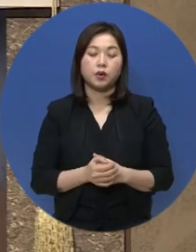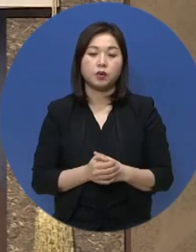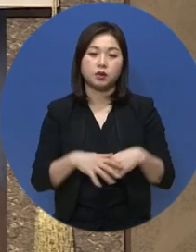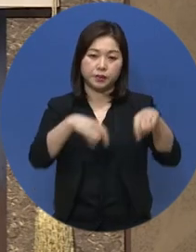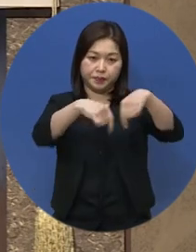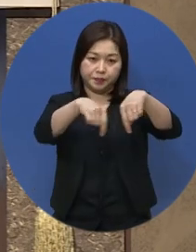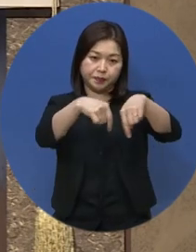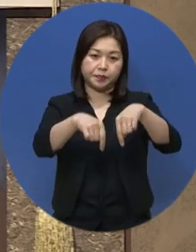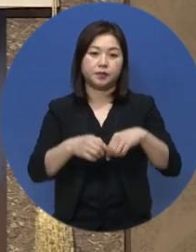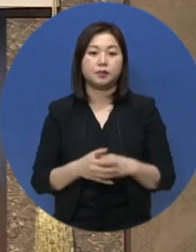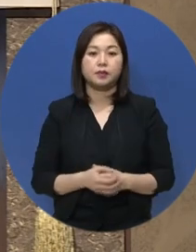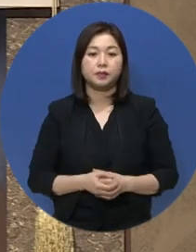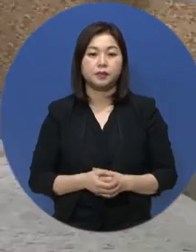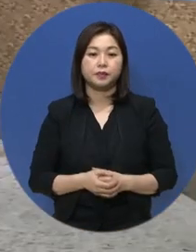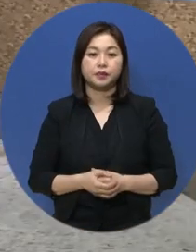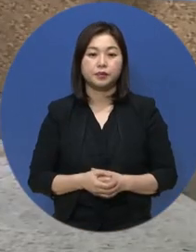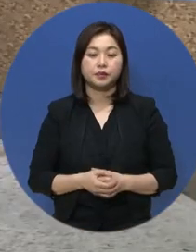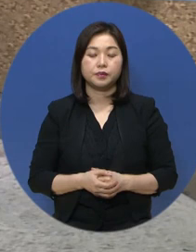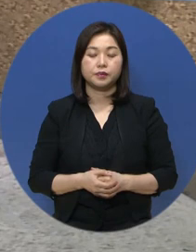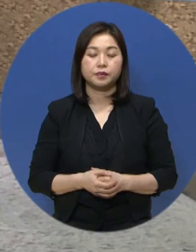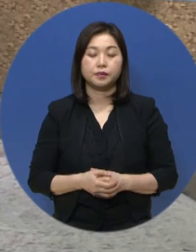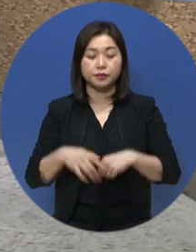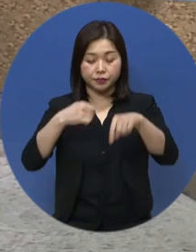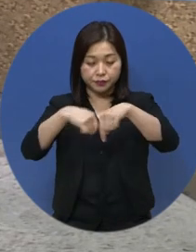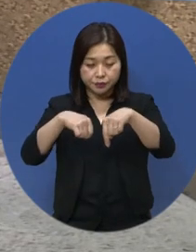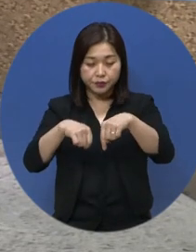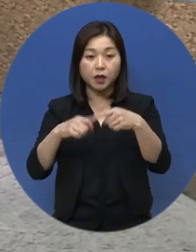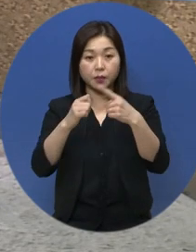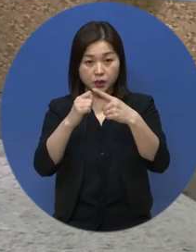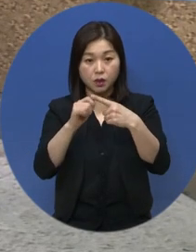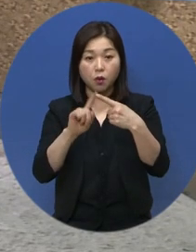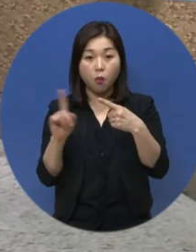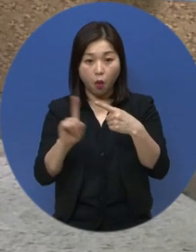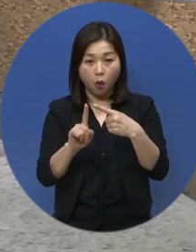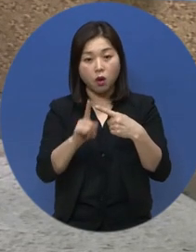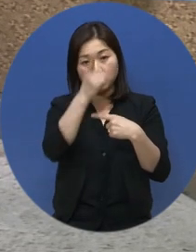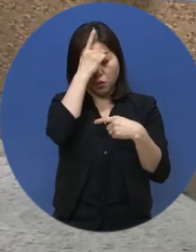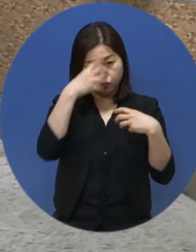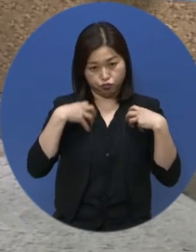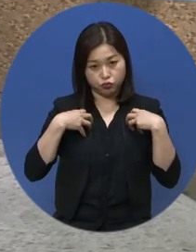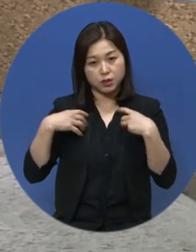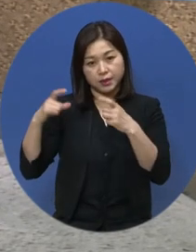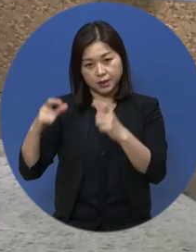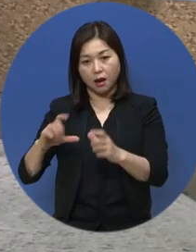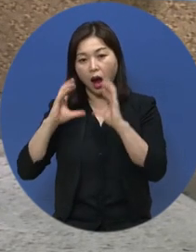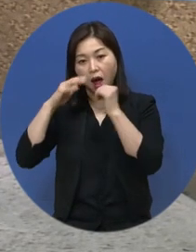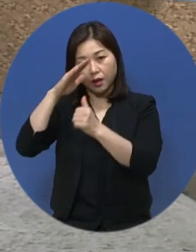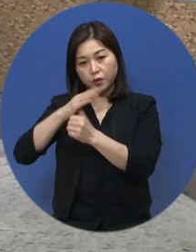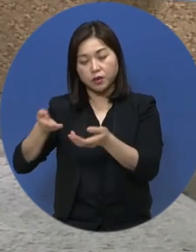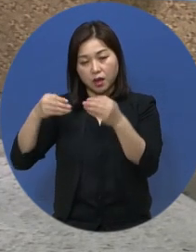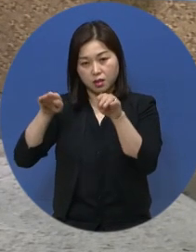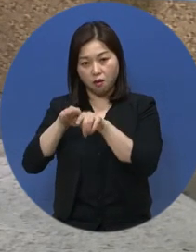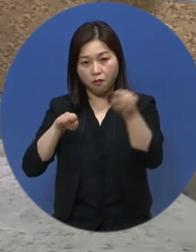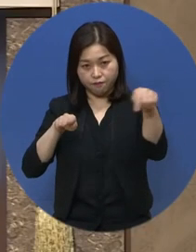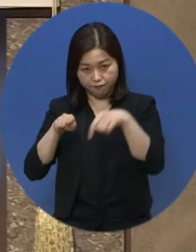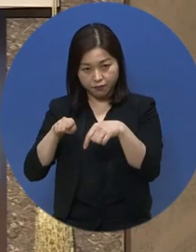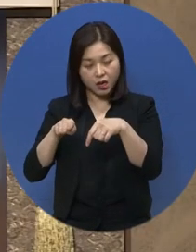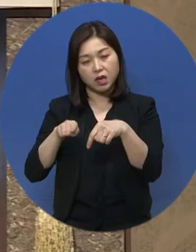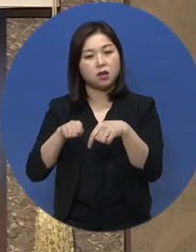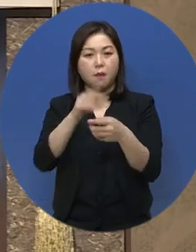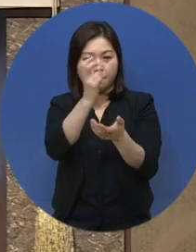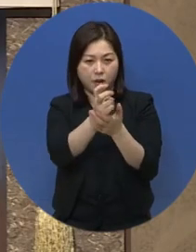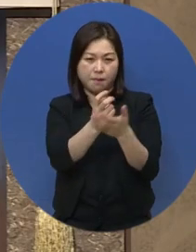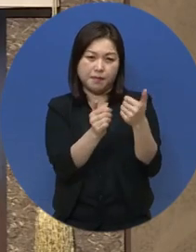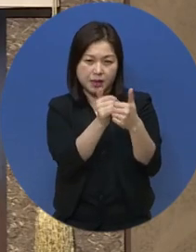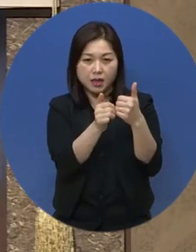정책인데요. 정책은 이제 정부와 또 이제 지역아동센터 간에 아무래도 이제 제도적인 갈등들이